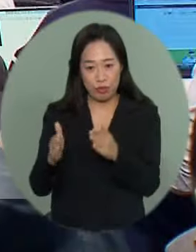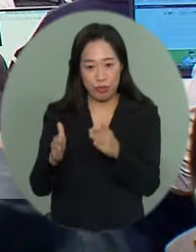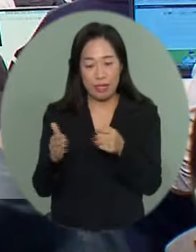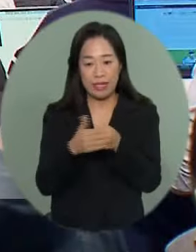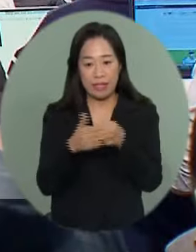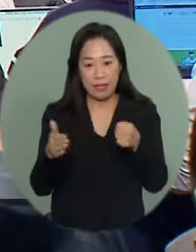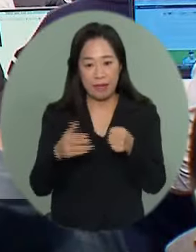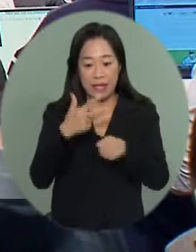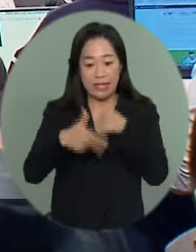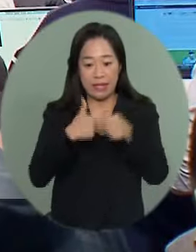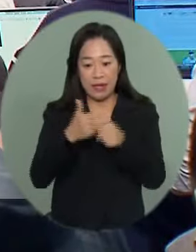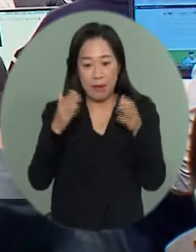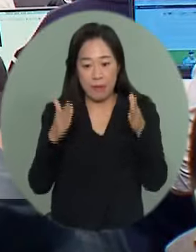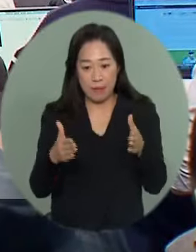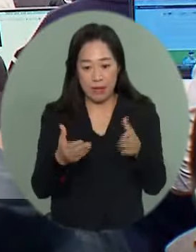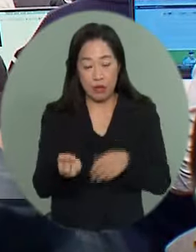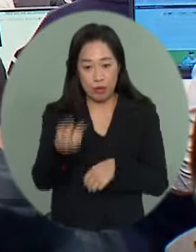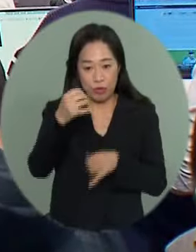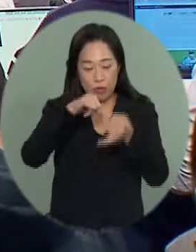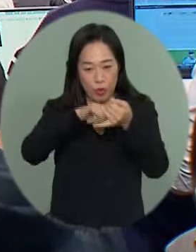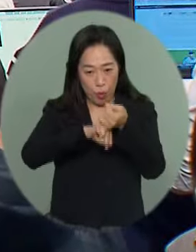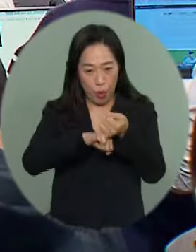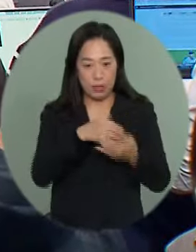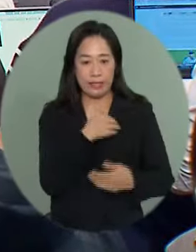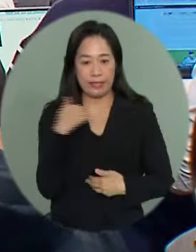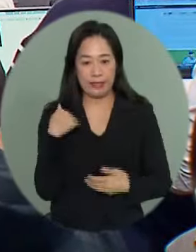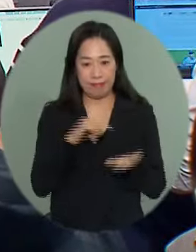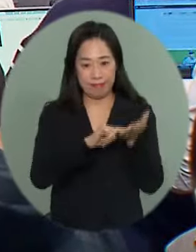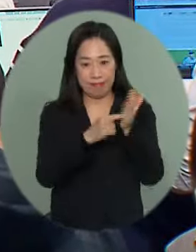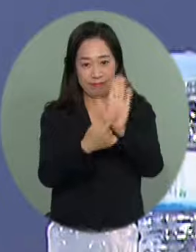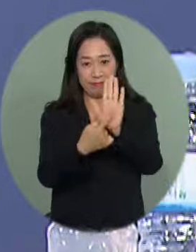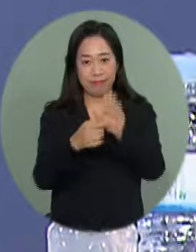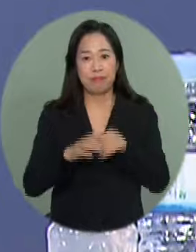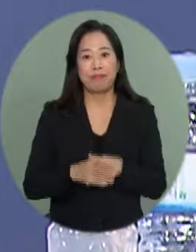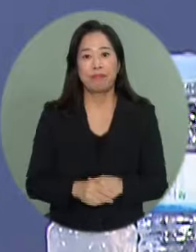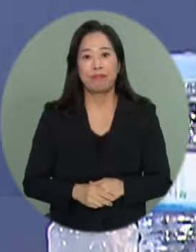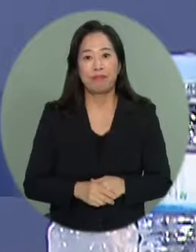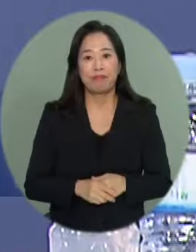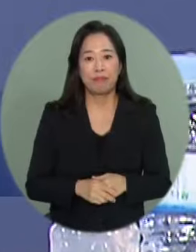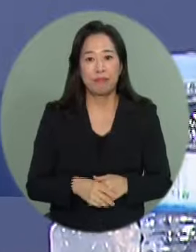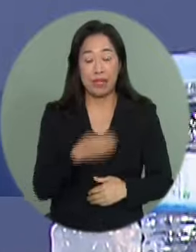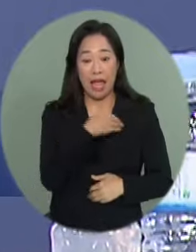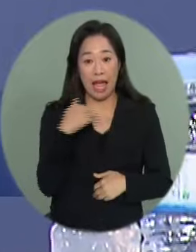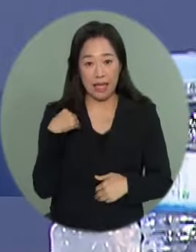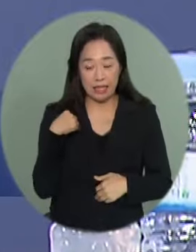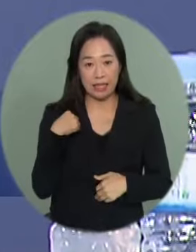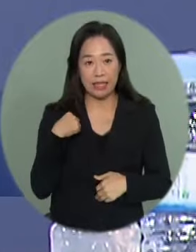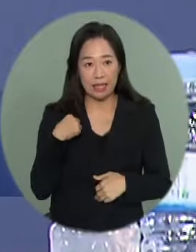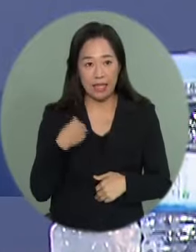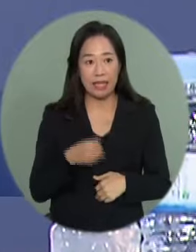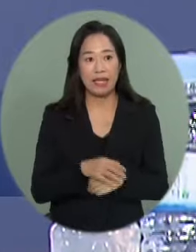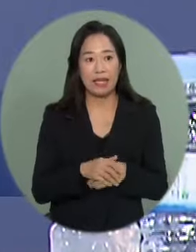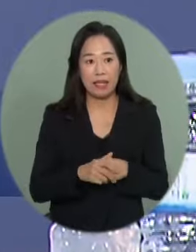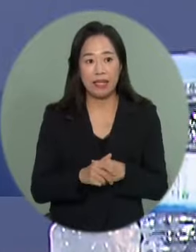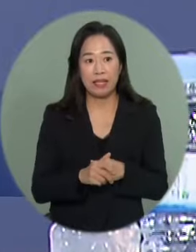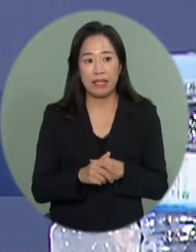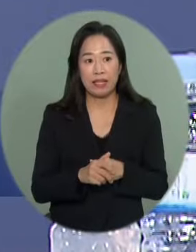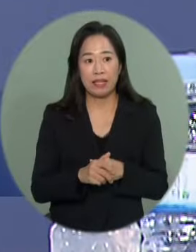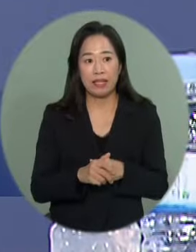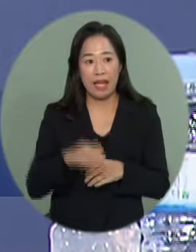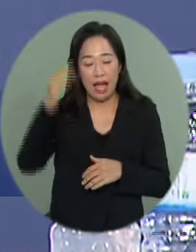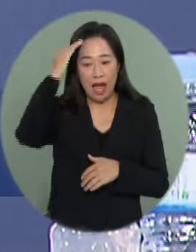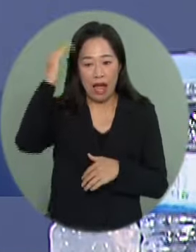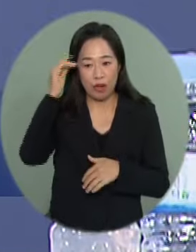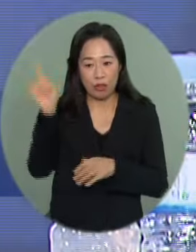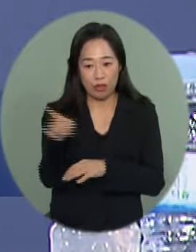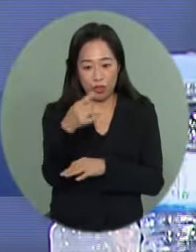만에 통합 우승을 꼭 이뤄내겠다며 자신감을 드러냈습니다. 더 패기 있게 최선을 다해서 저희가 또 한국 시리즈